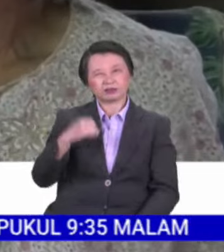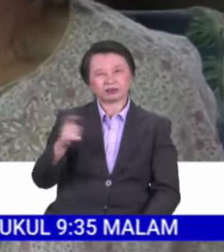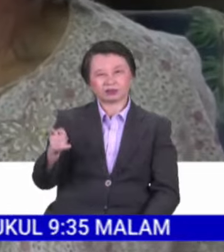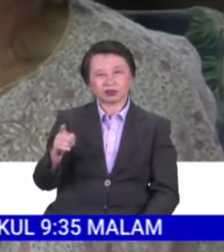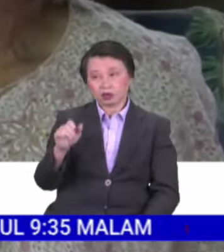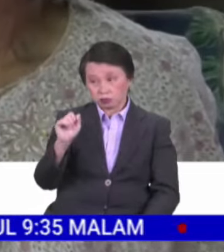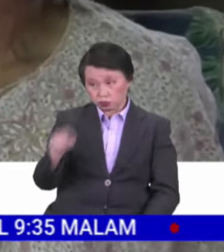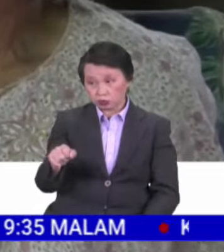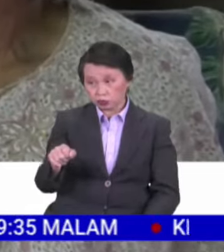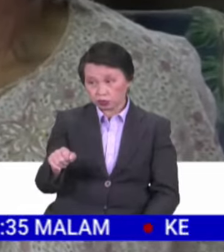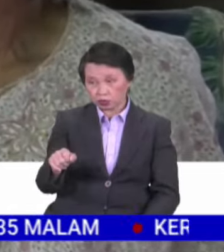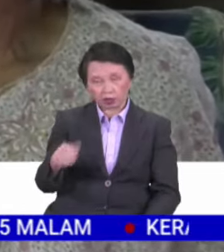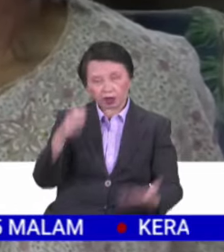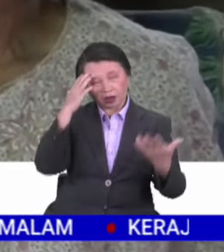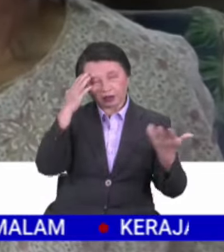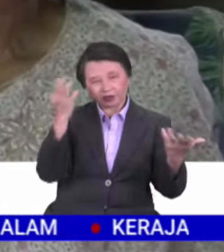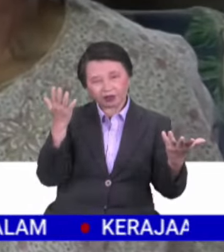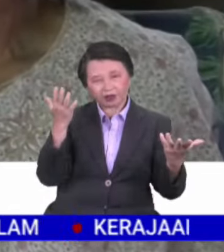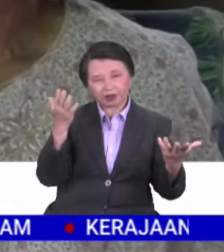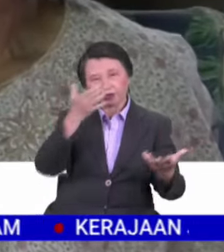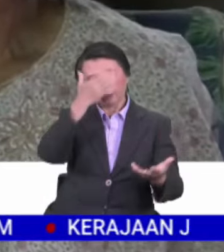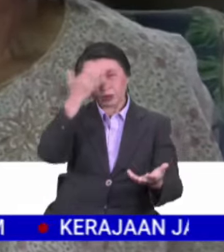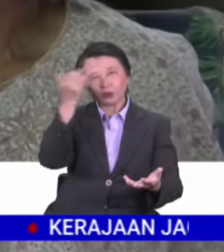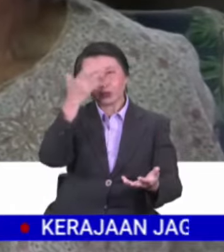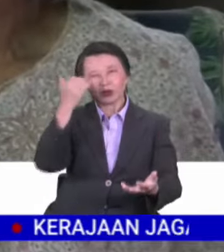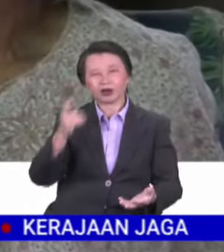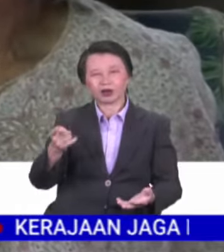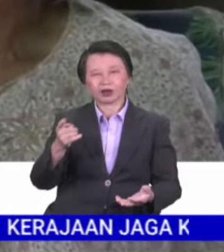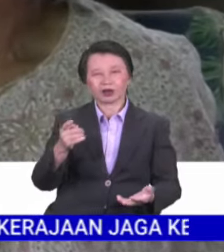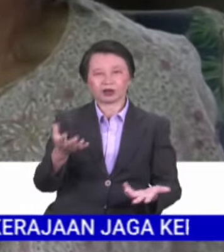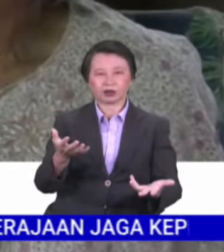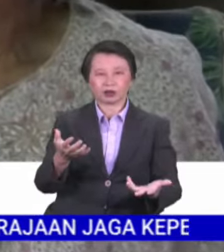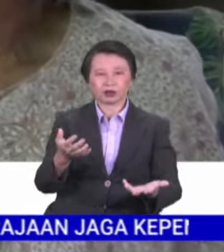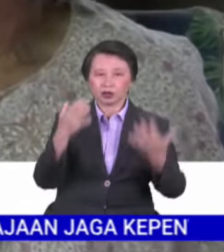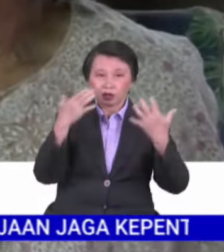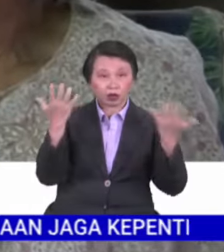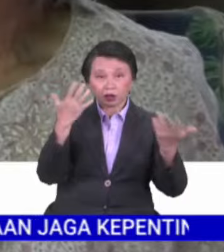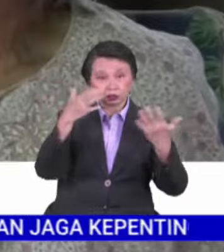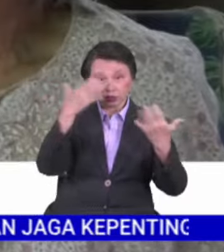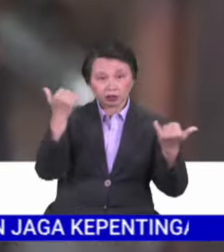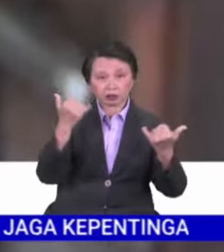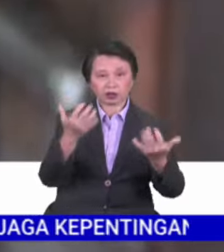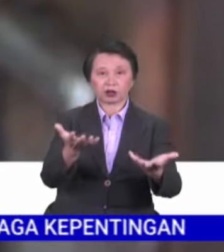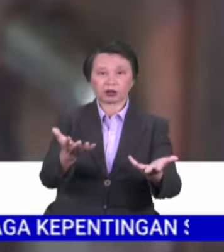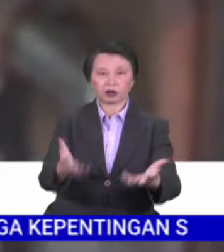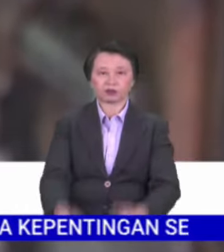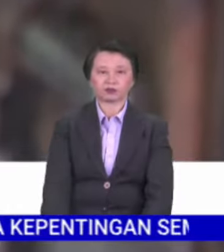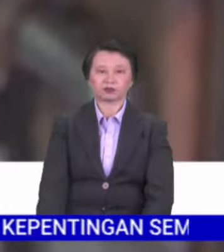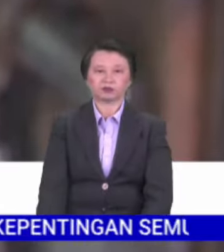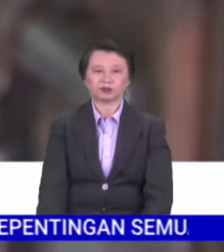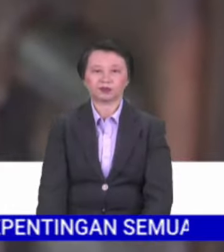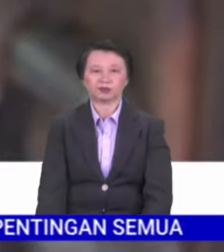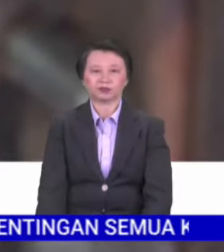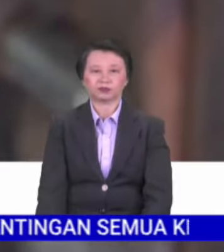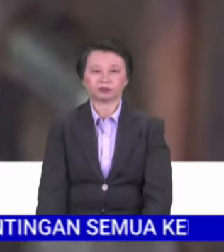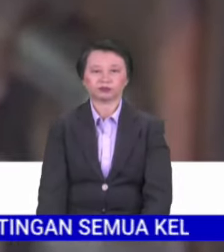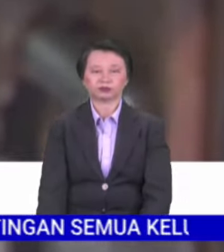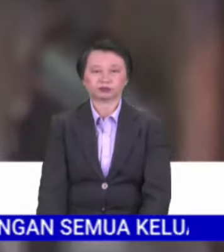Nak boleh mengundi je dah, tak tahu tengok orang-orang ini bagi tahu aku nak mengundi. Dia tak mengundi pula kau dia lah.